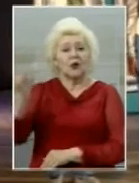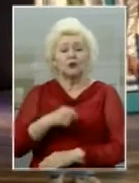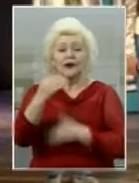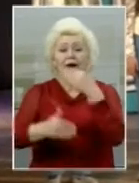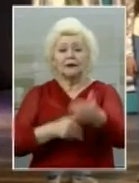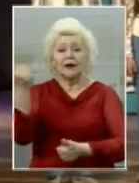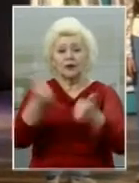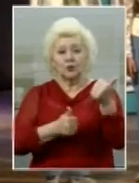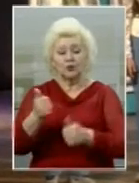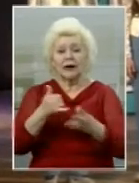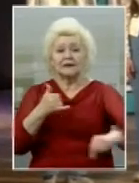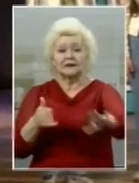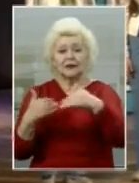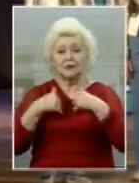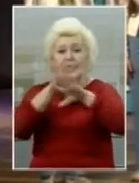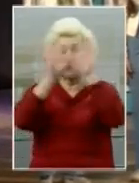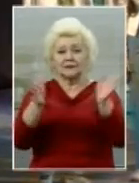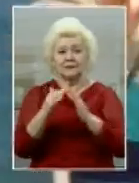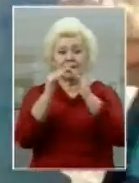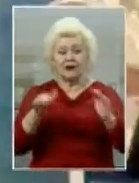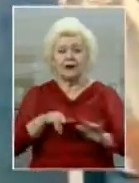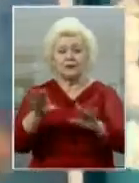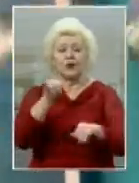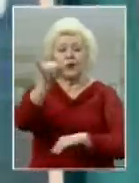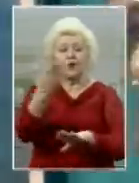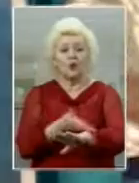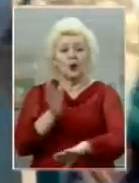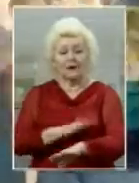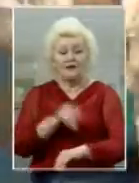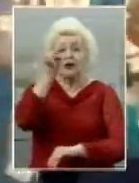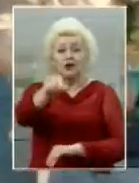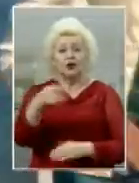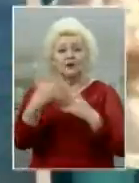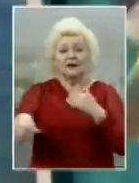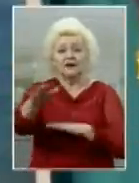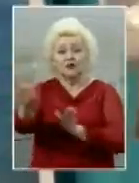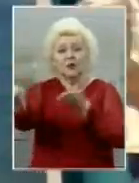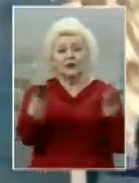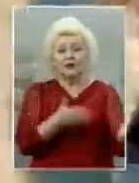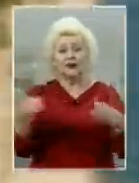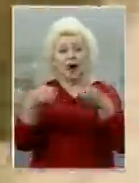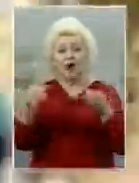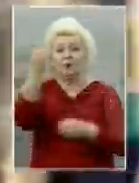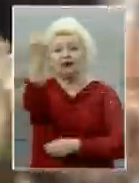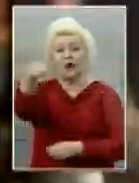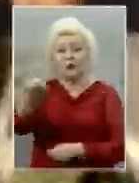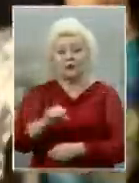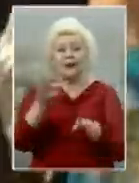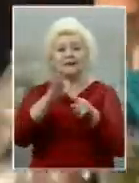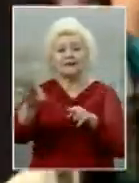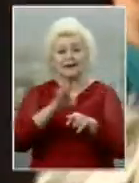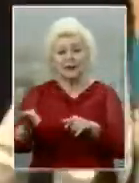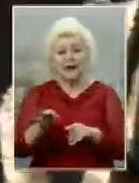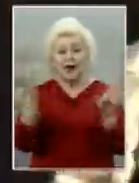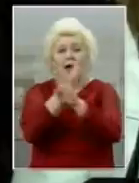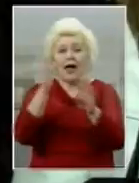етап конкурсу «Земля – наш спільний дім» проходив у Полтаві. Тоді Херсонщину представляла команда-переможець з Генічиська